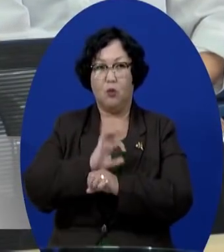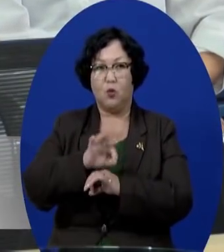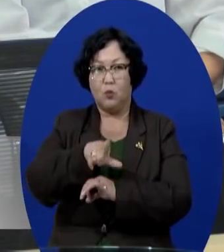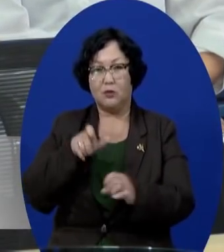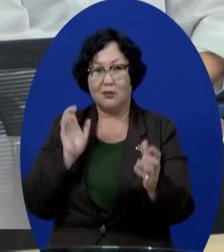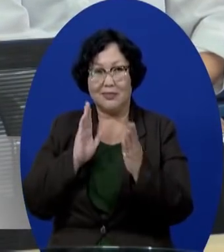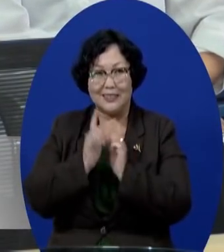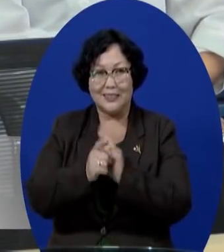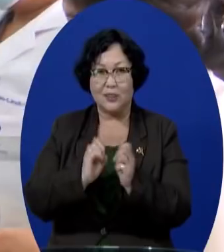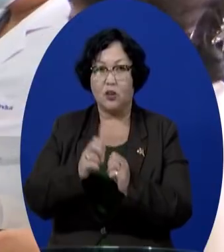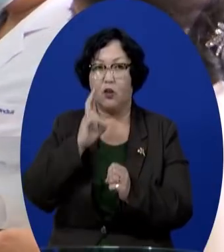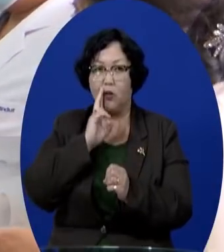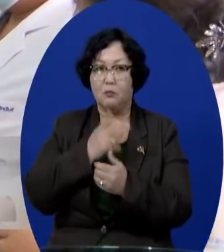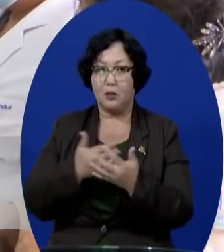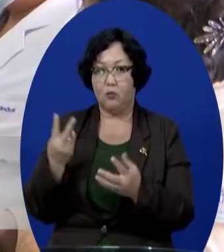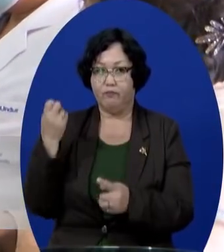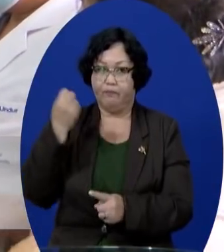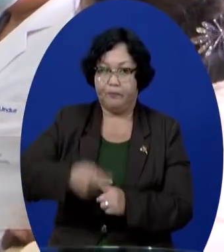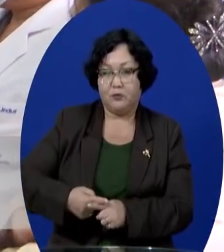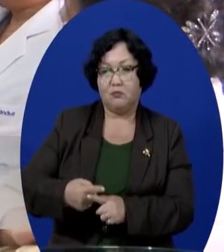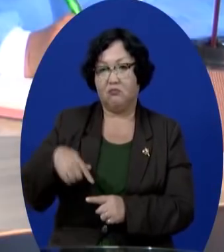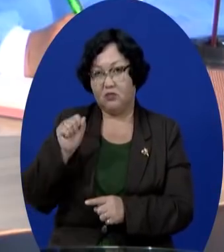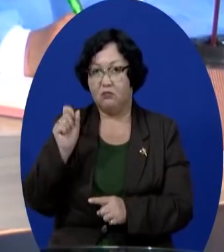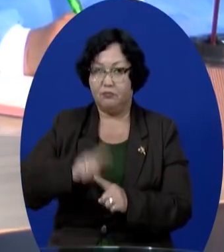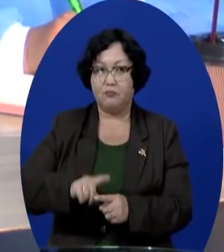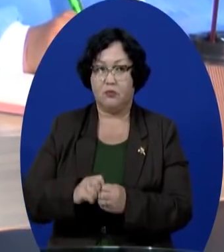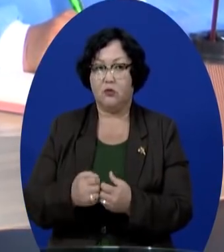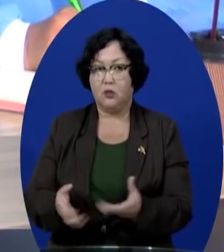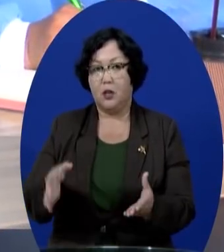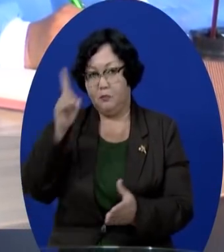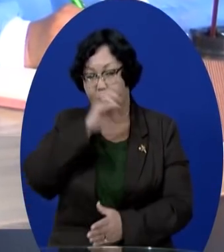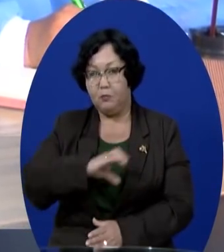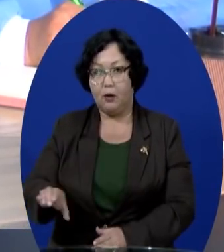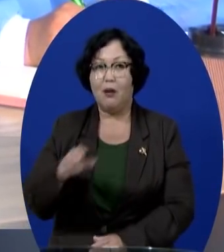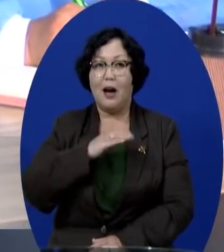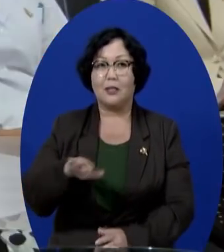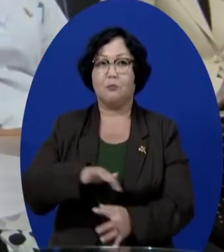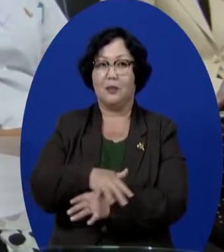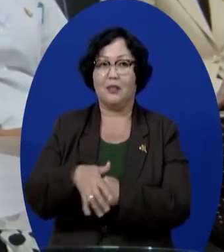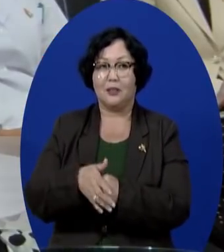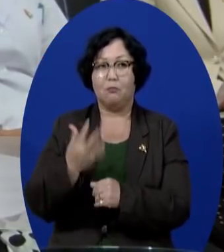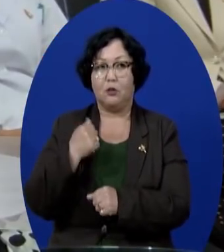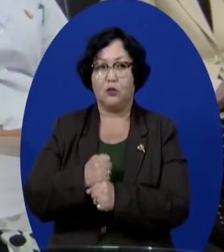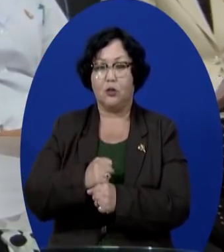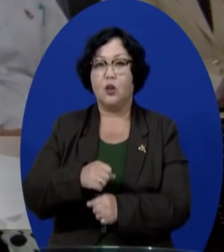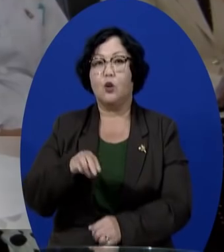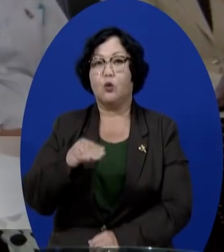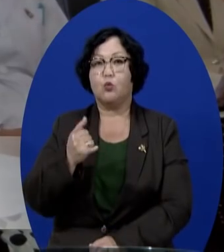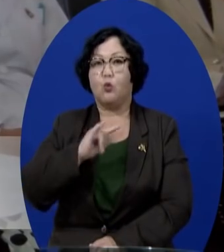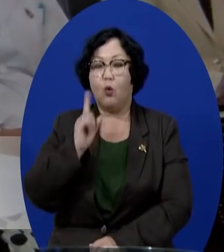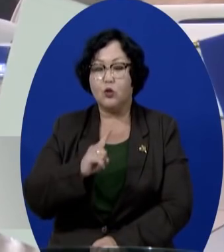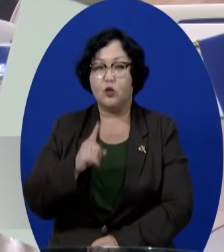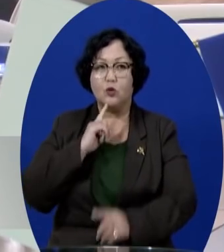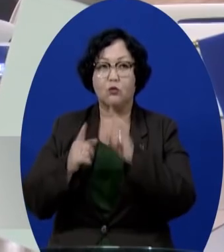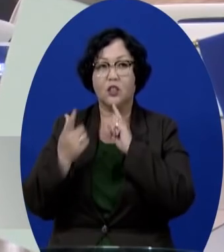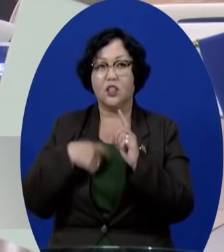хүлсийг зохих хэмжээгээр нэмэгдүүлж чаджээ. Эрүүл мэндийн сайдын тушаалаар тус эмнэлэг хагас бий даасан байдал шилжин. Төлөөлөн өдөрдох зөвлөлийн гишүүдэд